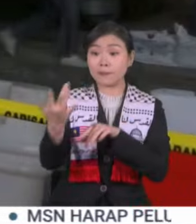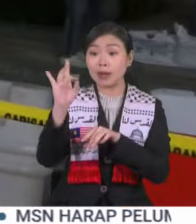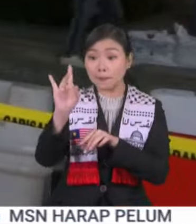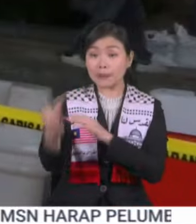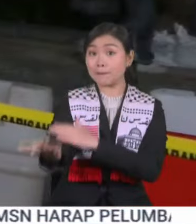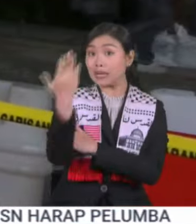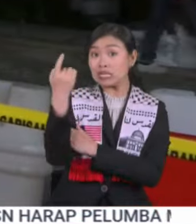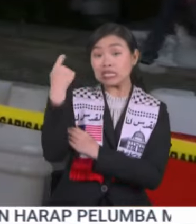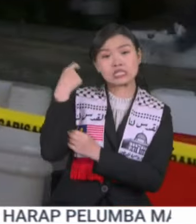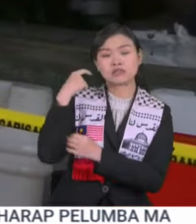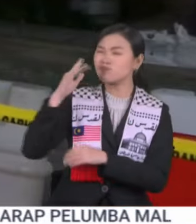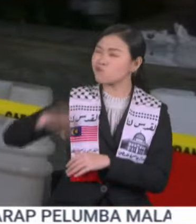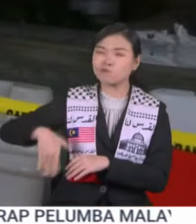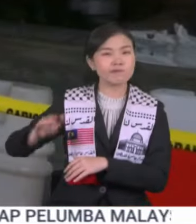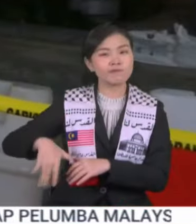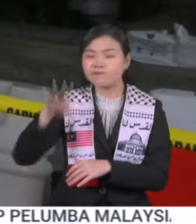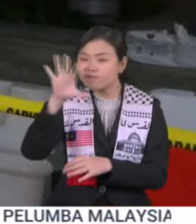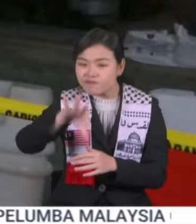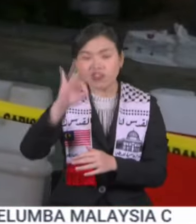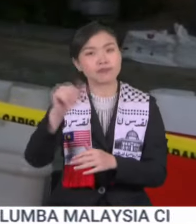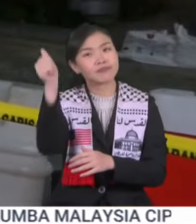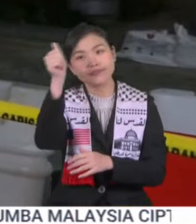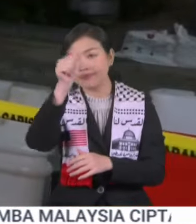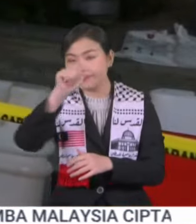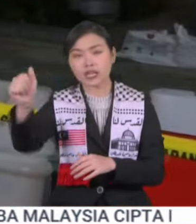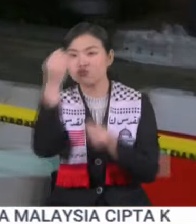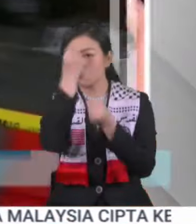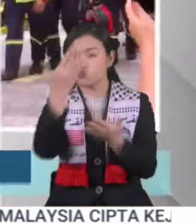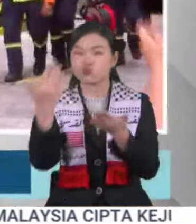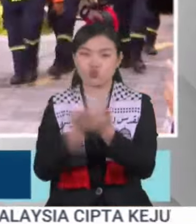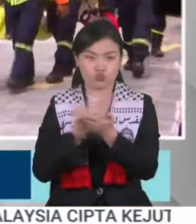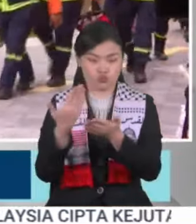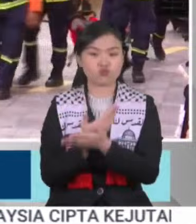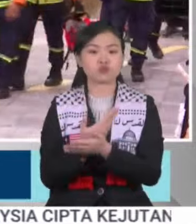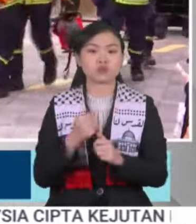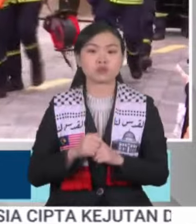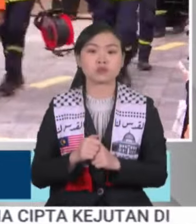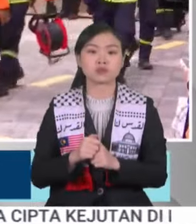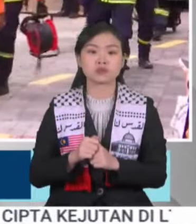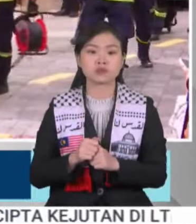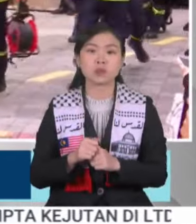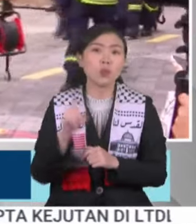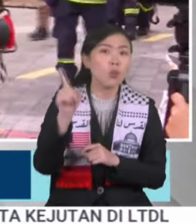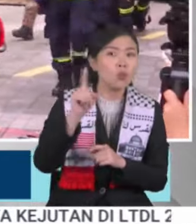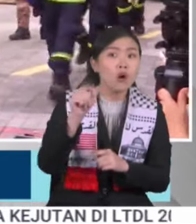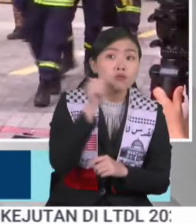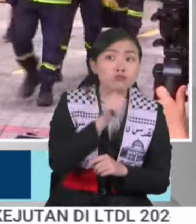masih belum menemukan sebarang petunjuk baharu berhubung keberadaan mangsa